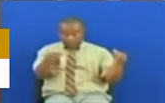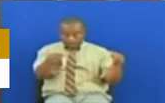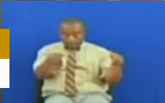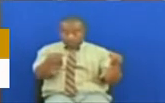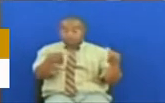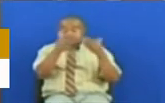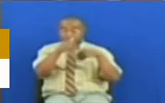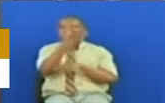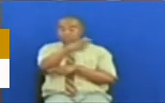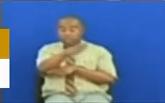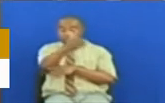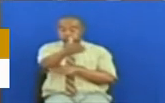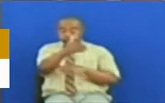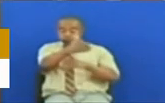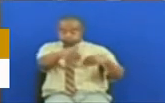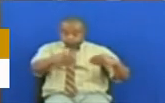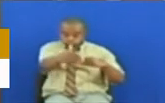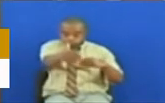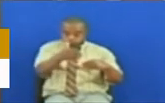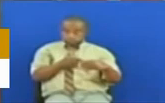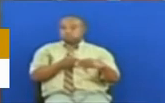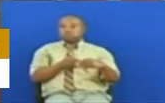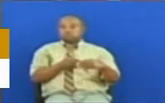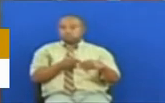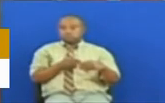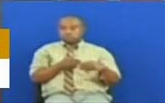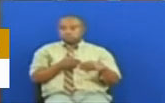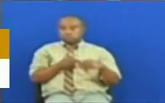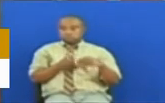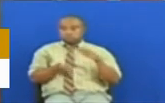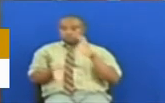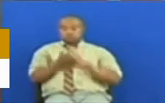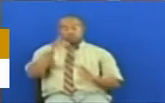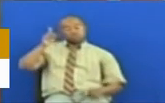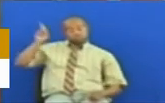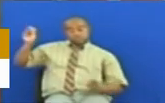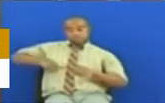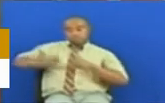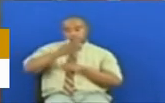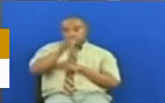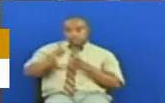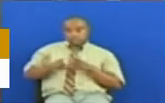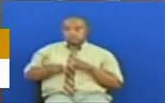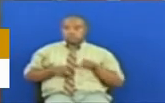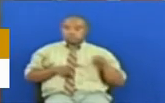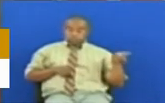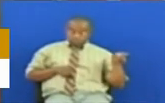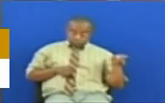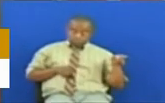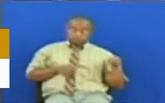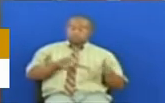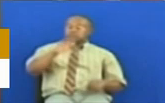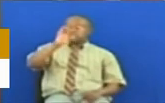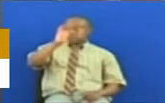mipaka ya maji ya bahari ambayo ndio tunaanza na kule territory sea, tunakwenda zetu na huko exclusive economic